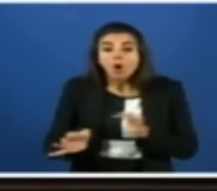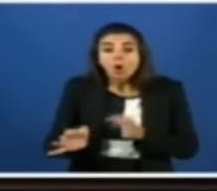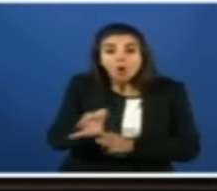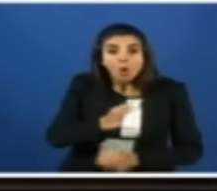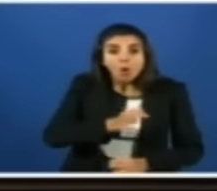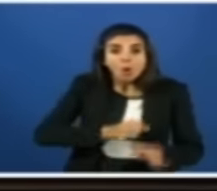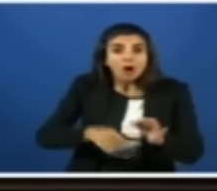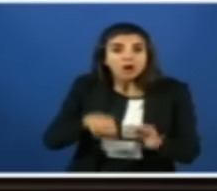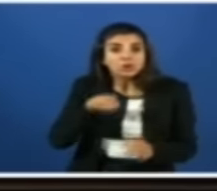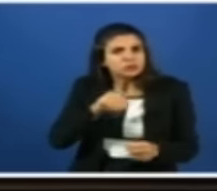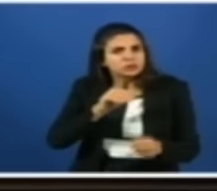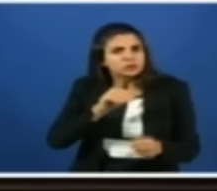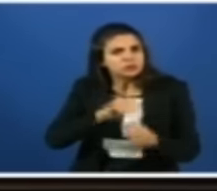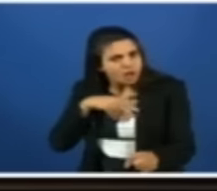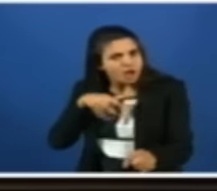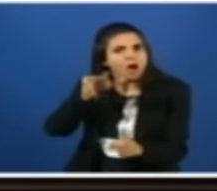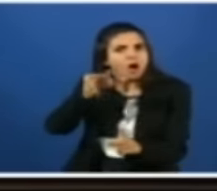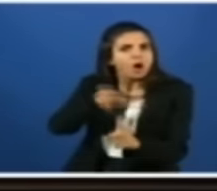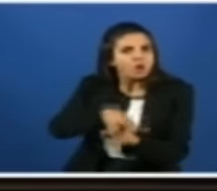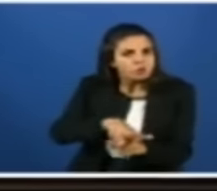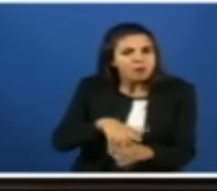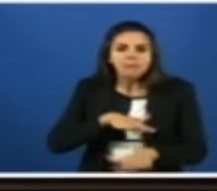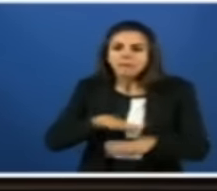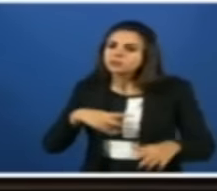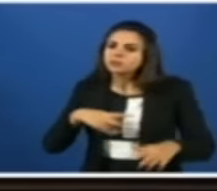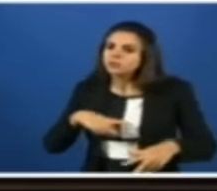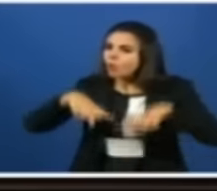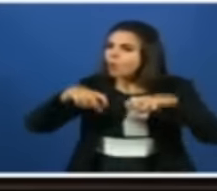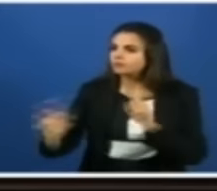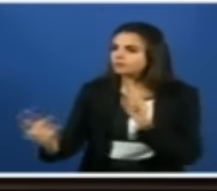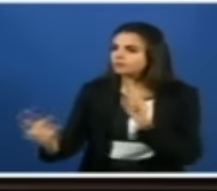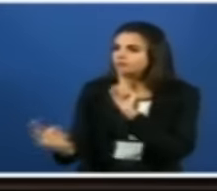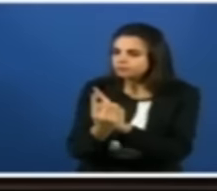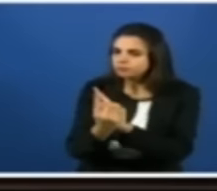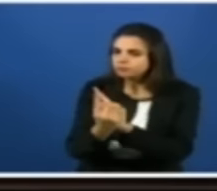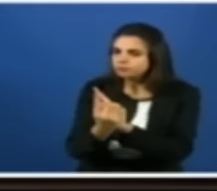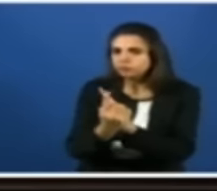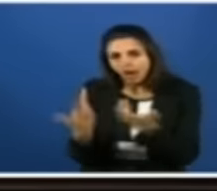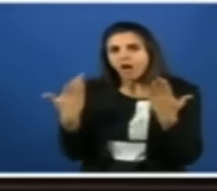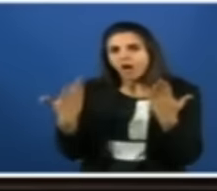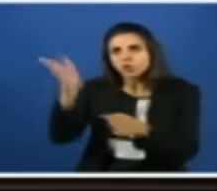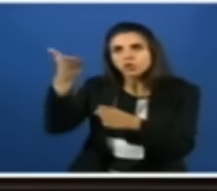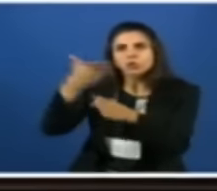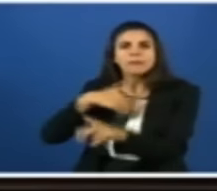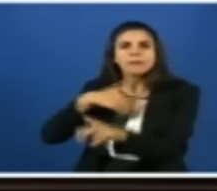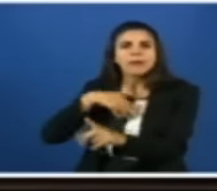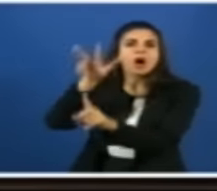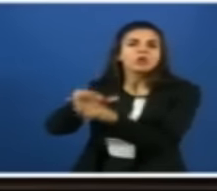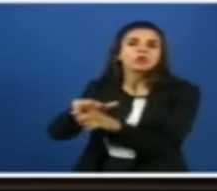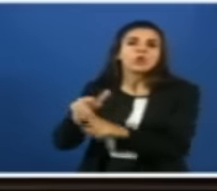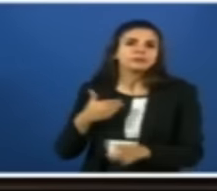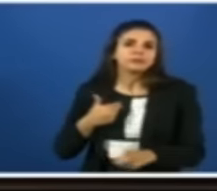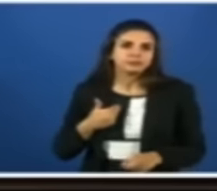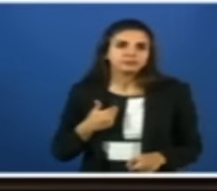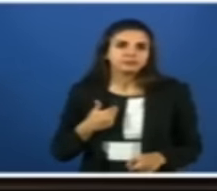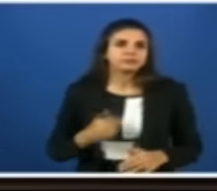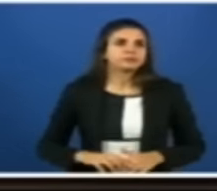operasyonda da olacağız, masada da olacağız sözünün arkasındayız.